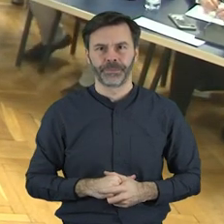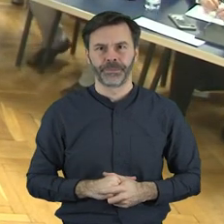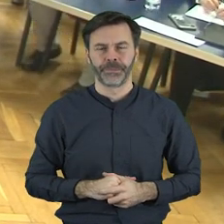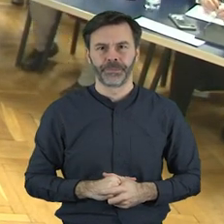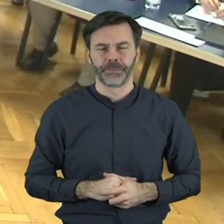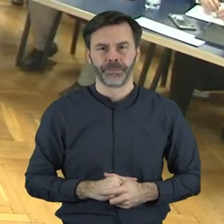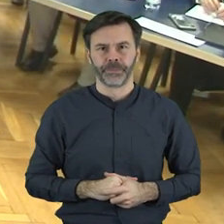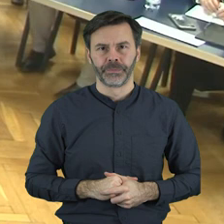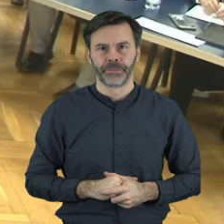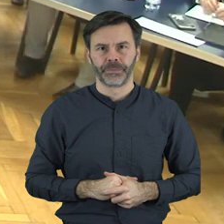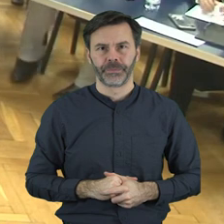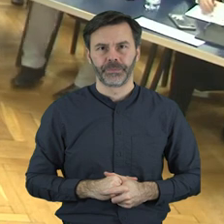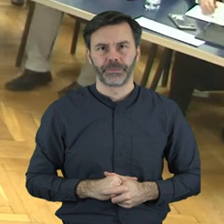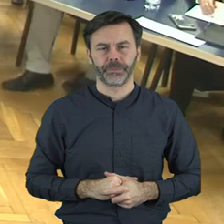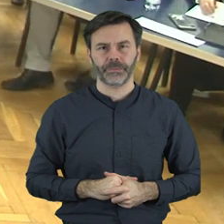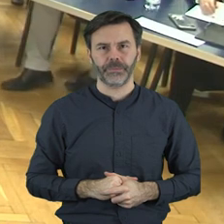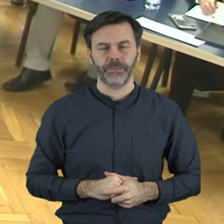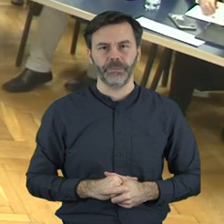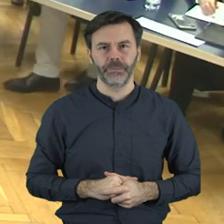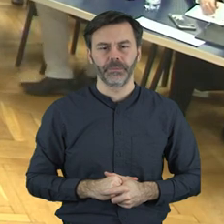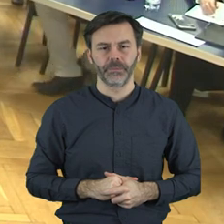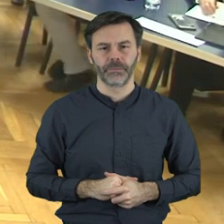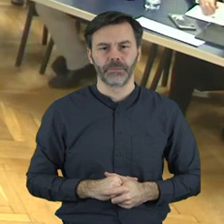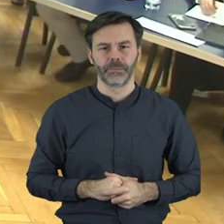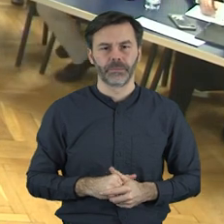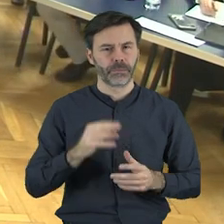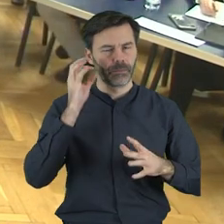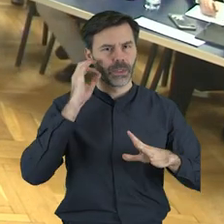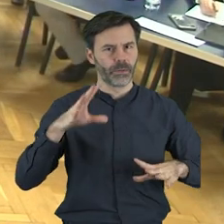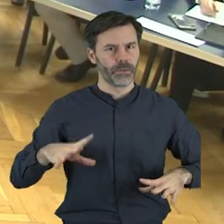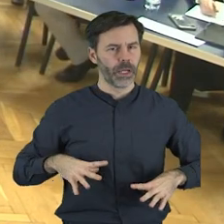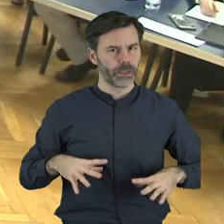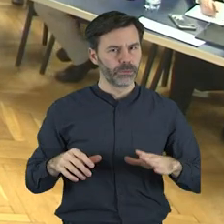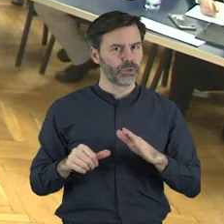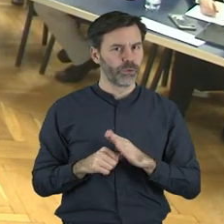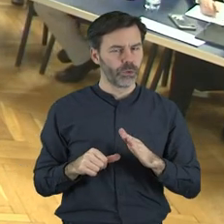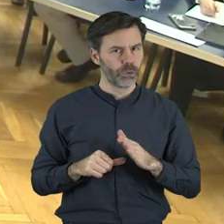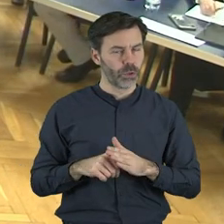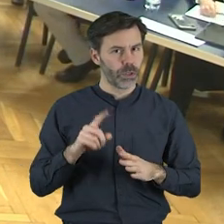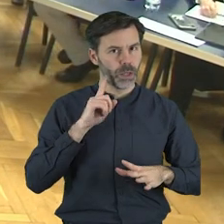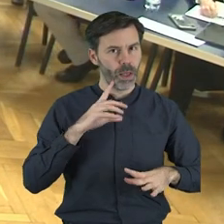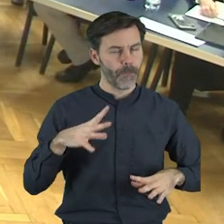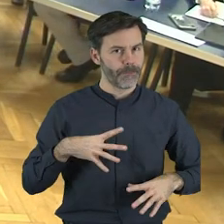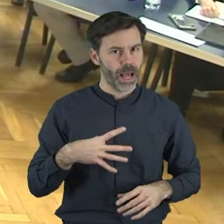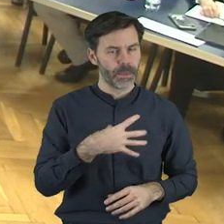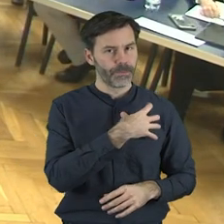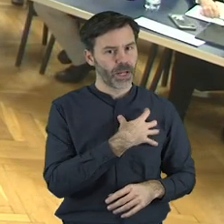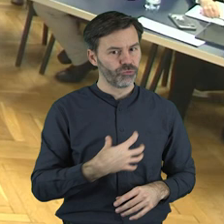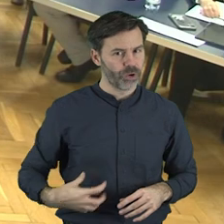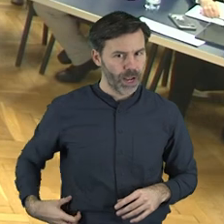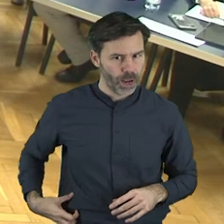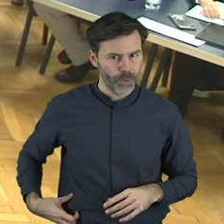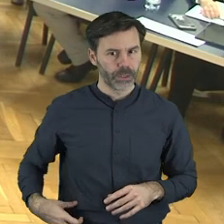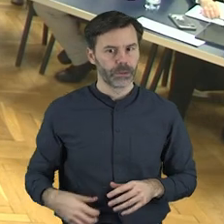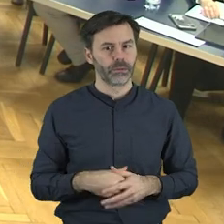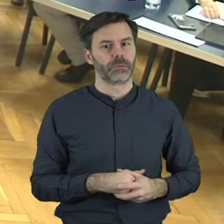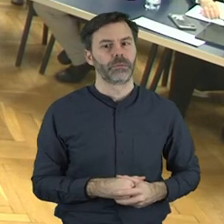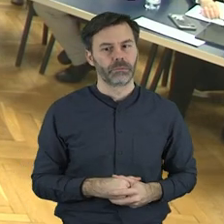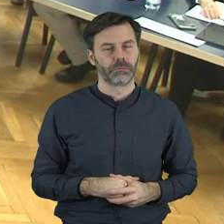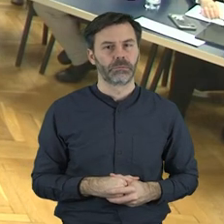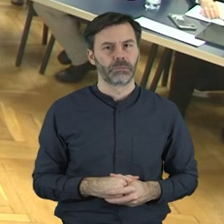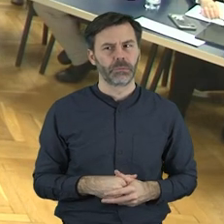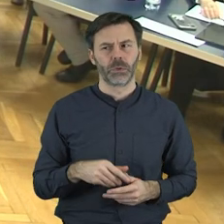Pani przewodnicząca, panie marszałku, padło tutaj dzisiaj już wiele słów i tak naprawdę nie chciałabym ich powielać, ale jestem